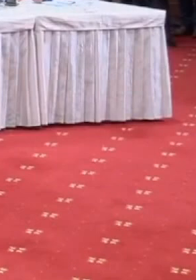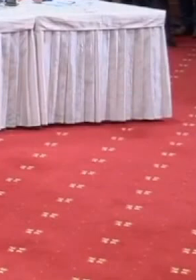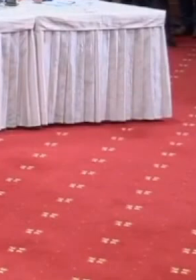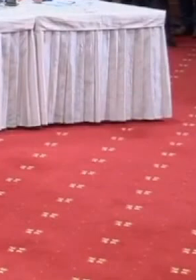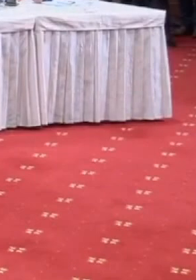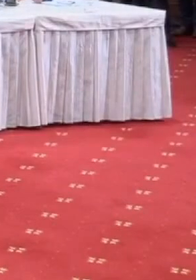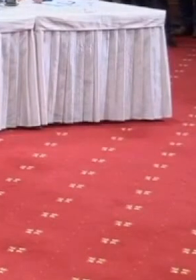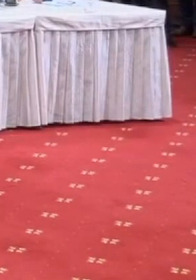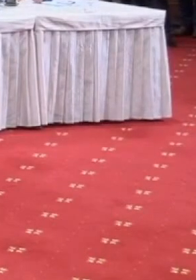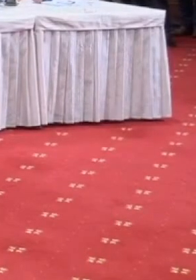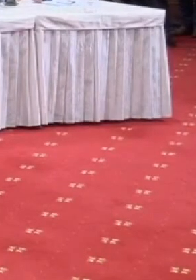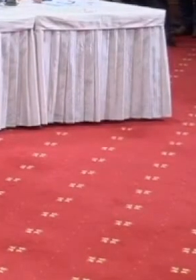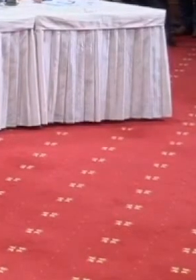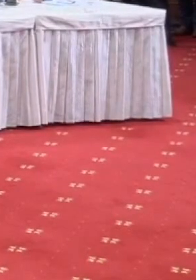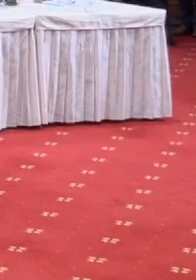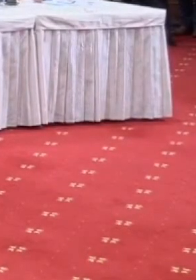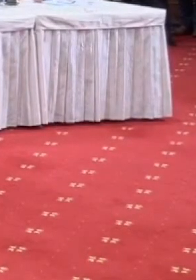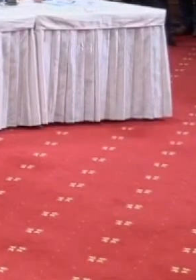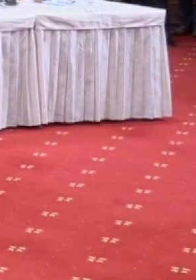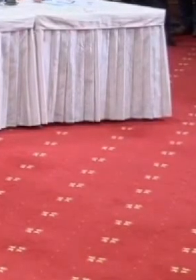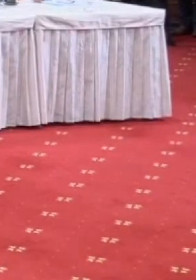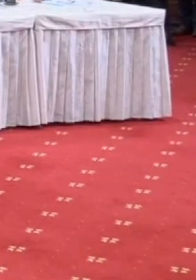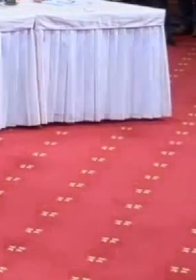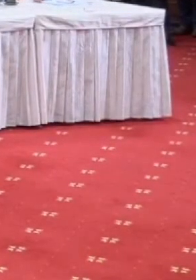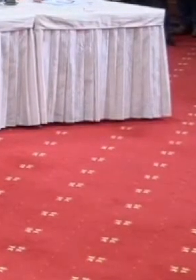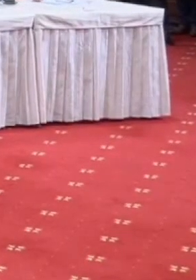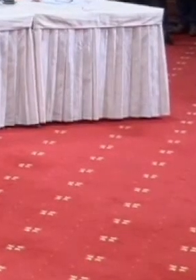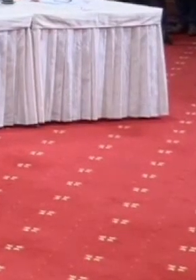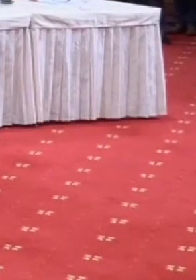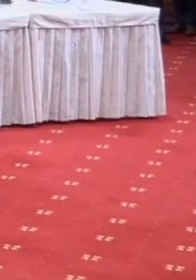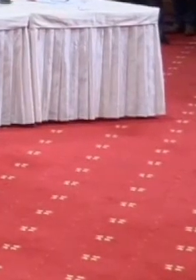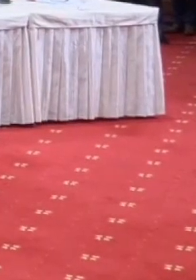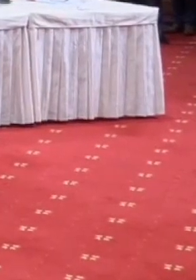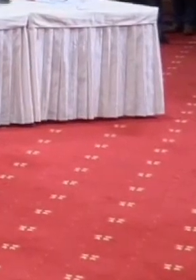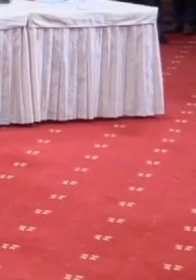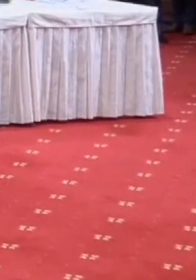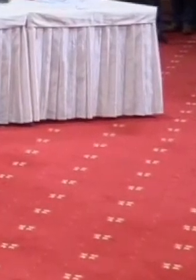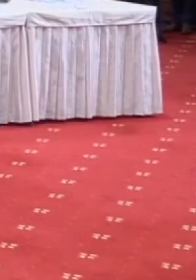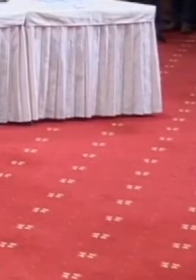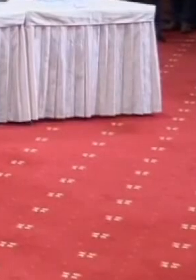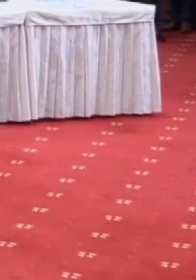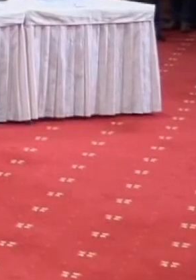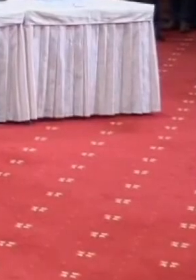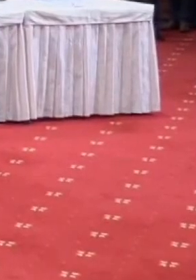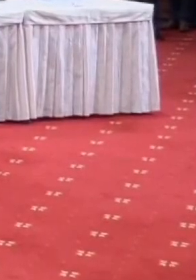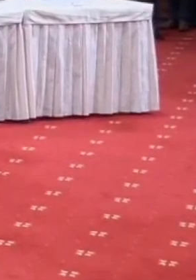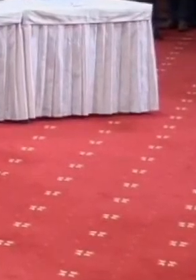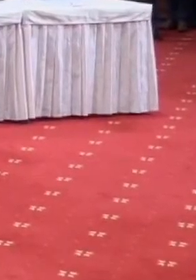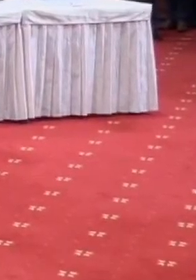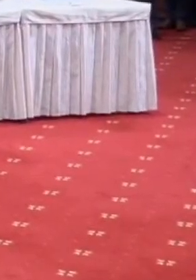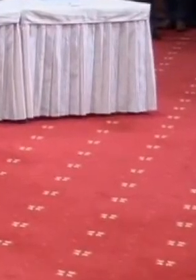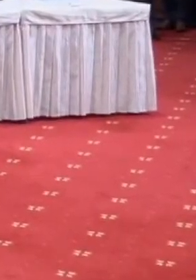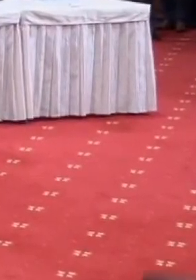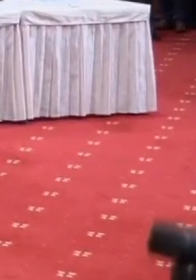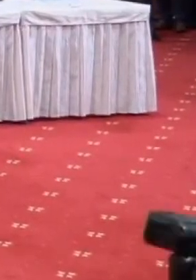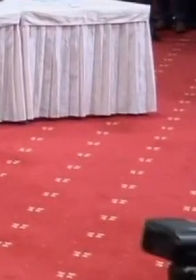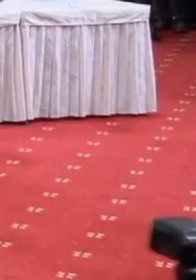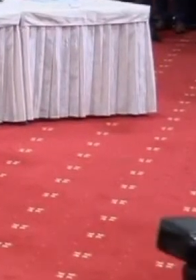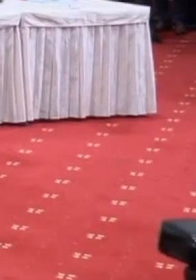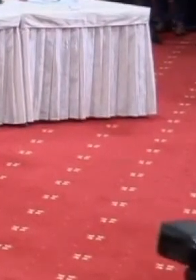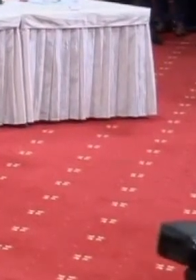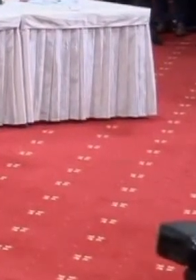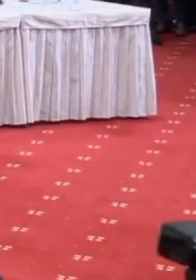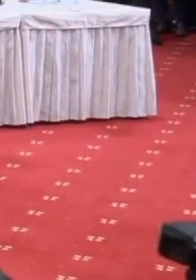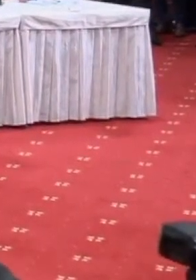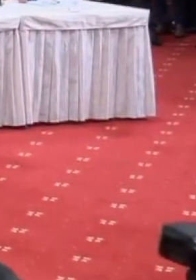在国防的改革正告一段落之后，那怎么看说在过年前这个是要启动这内阁改组，大概什么时候？那苏